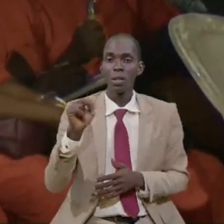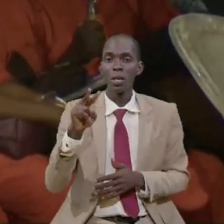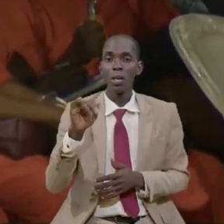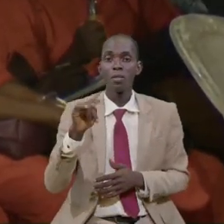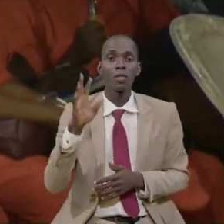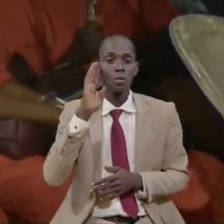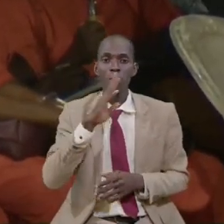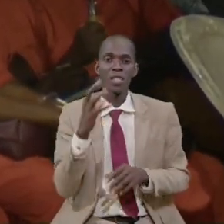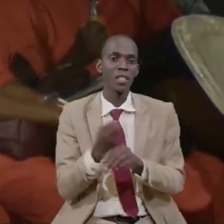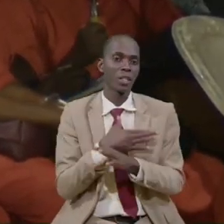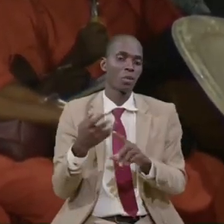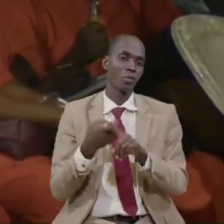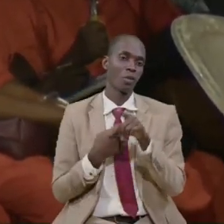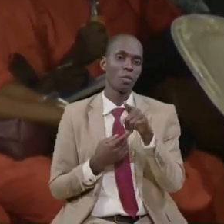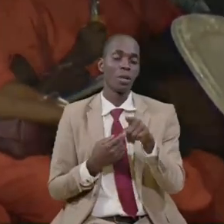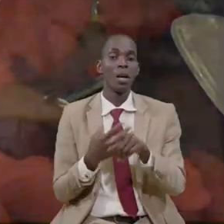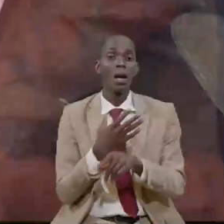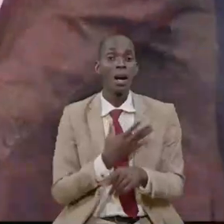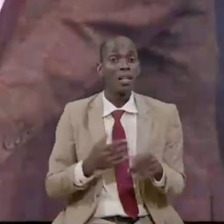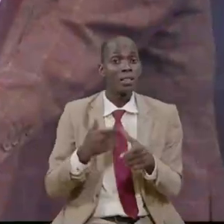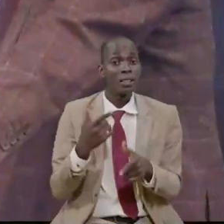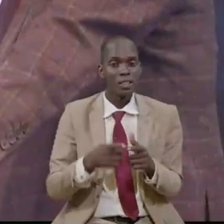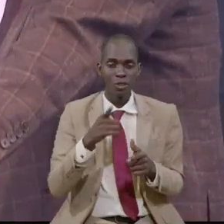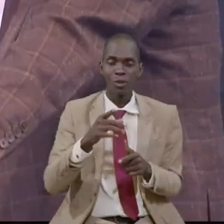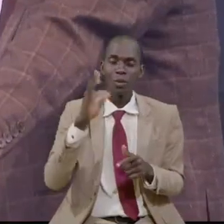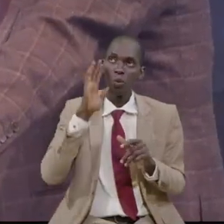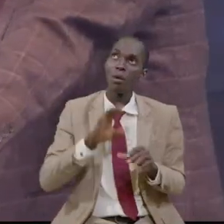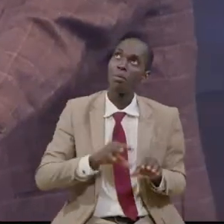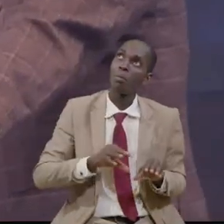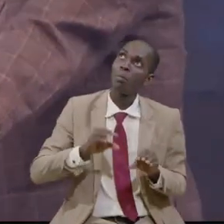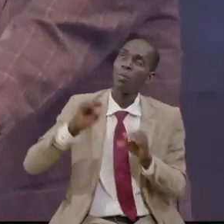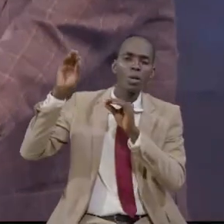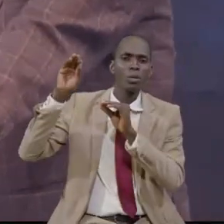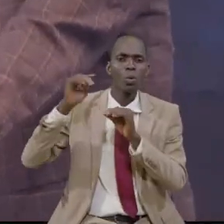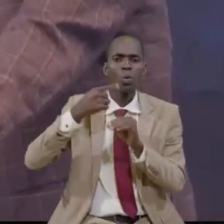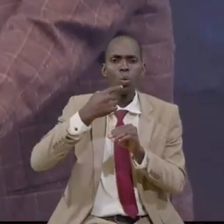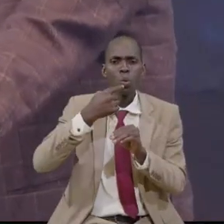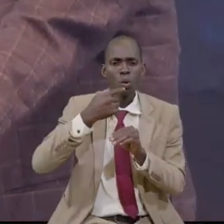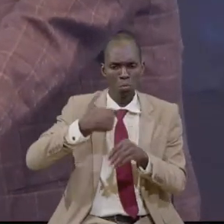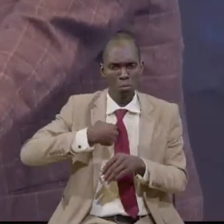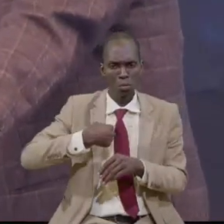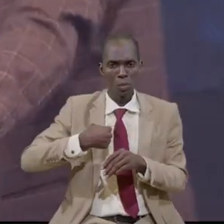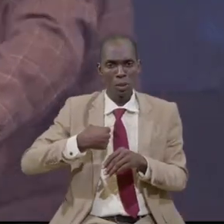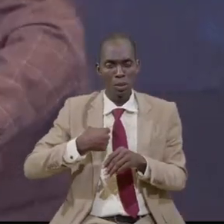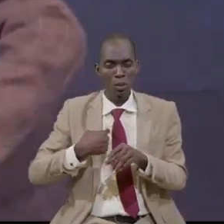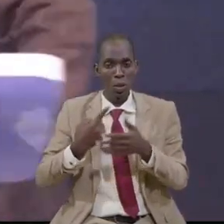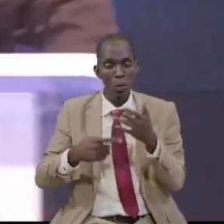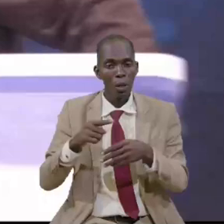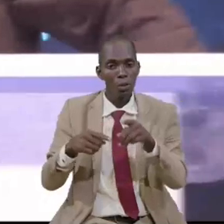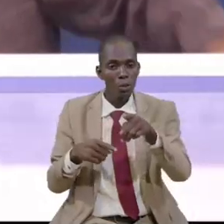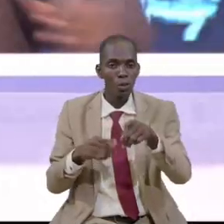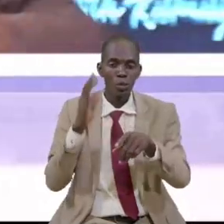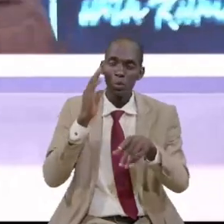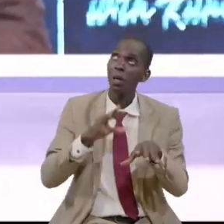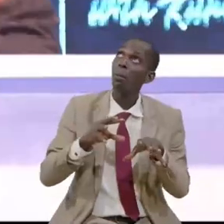ôtée. Et puis, vous allez partir. Je parle de vous là-bas. Vous allez partir. Vous